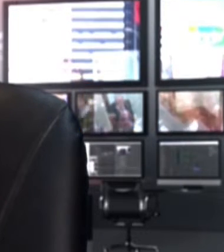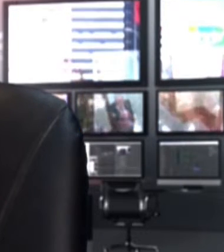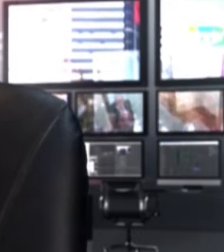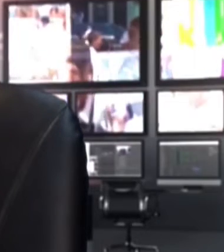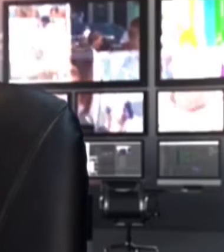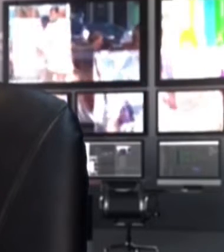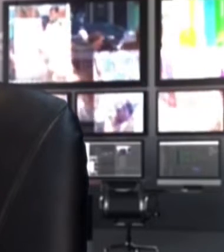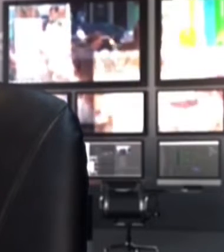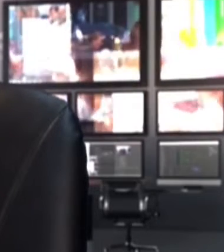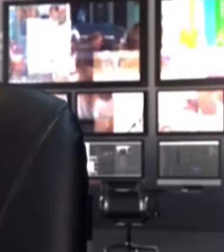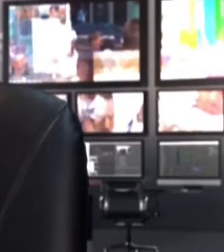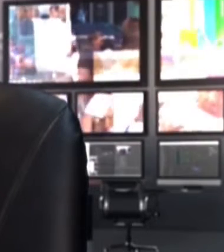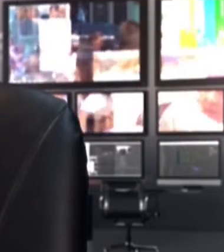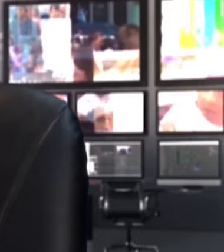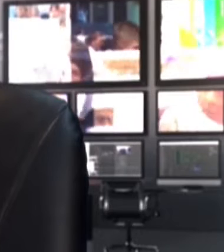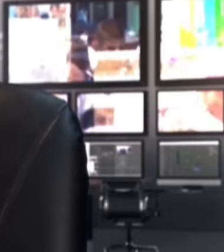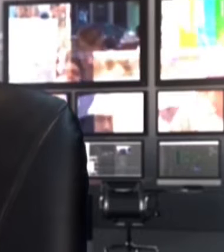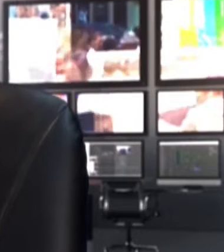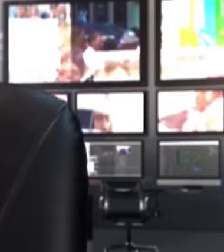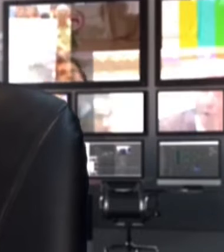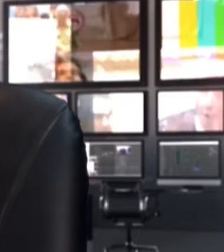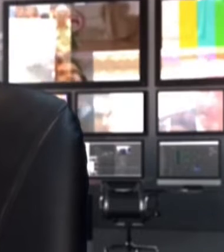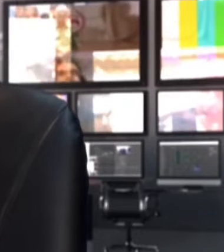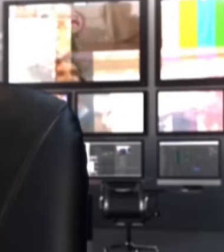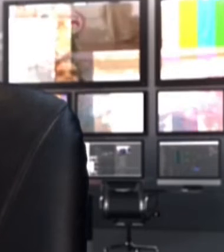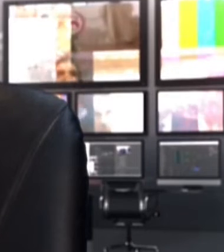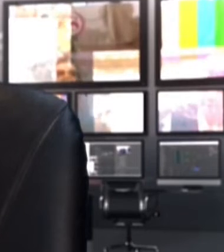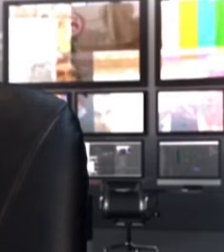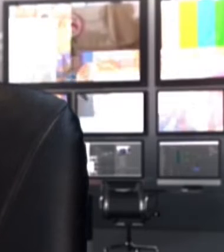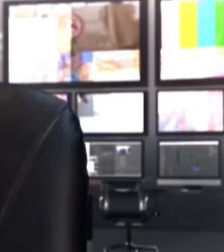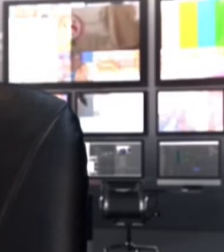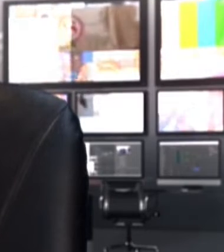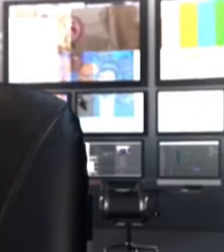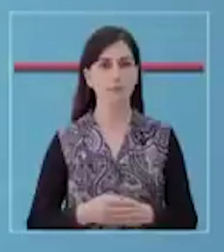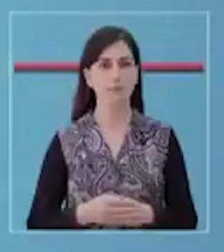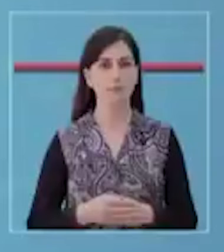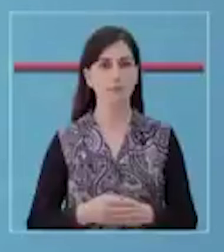arritur në 1521, ndërsa numri i viktimave mbetet në 36.